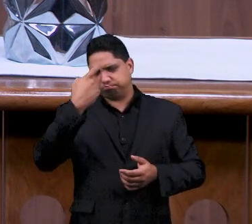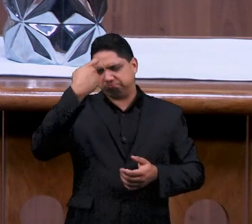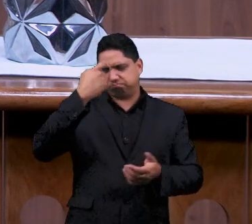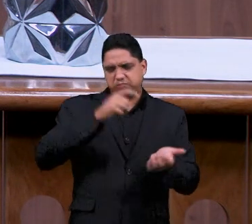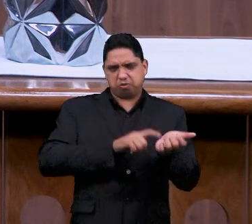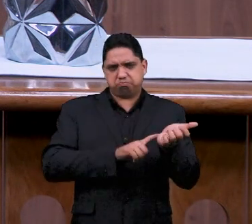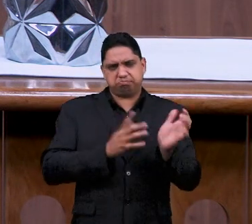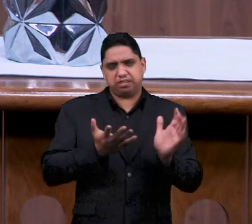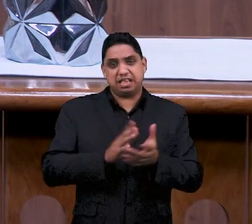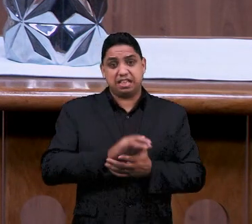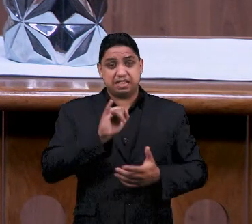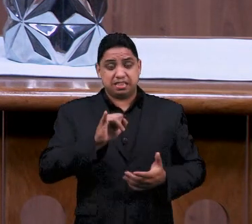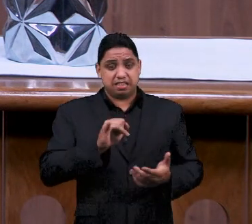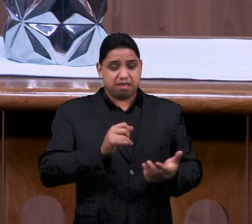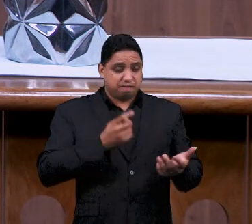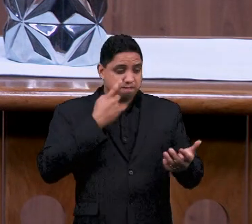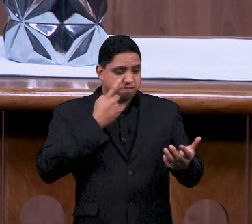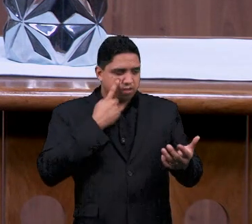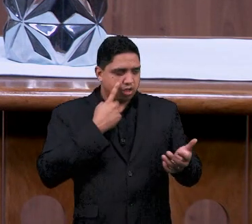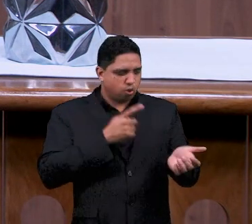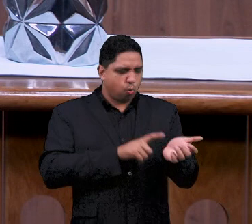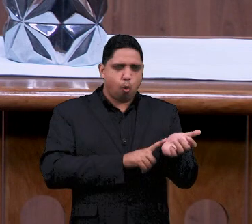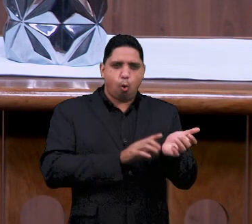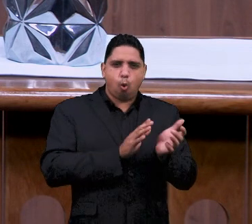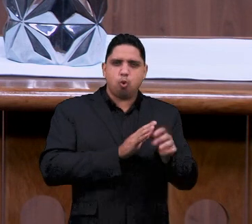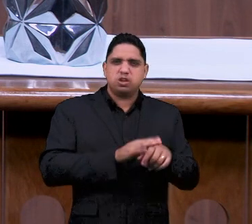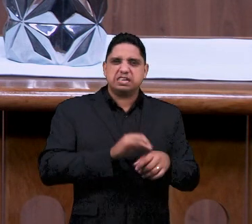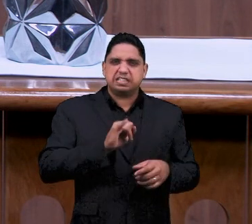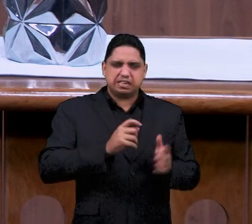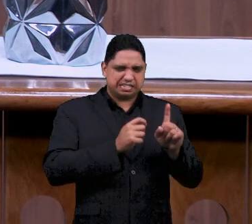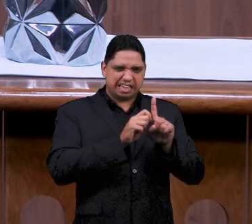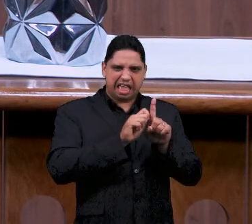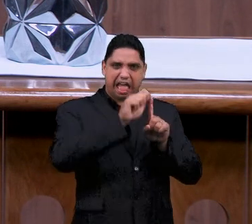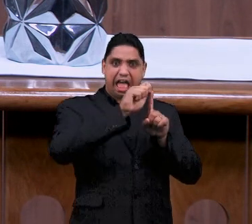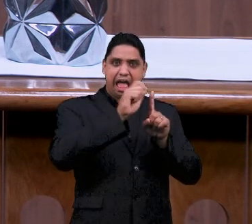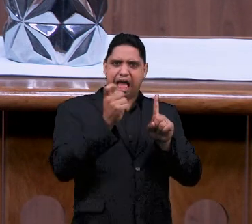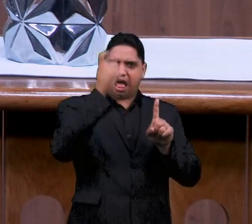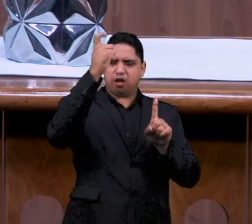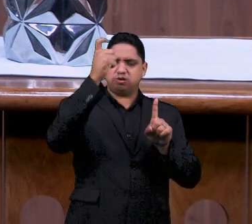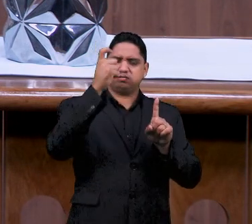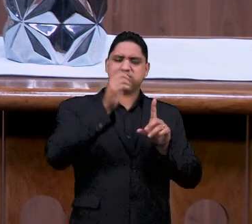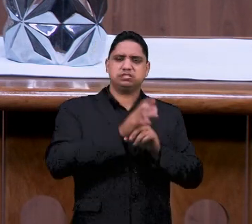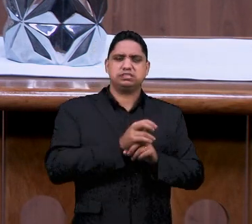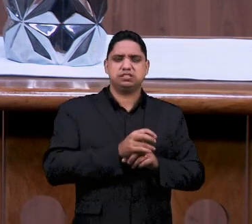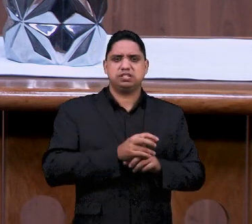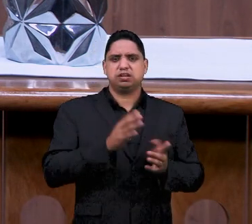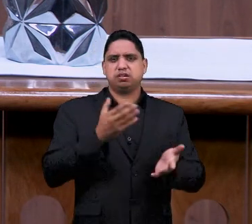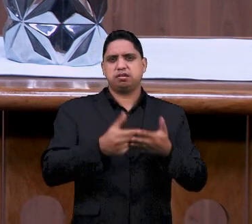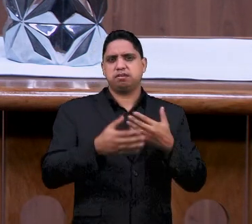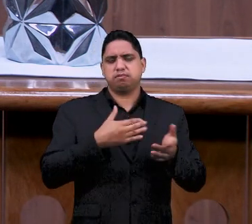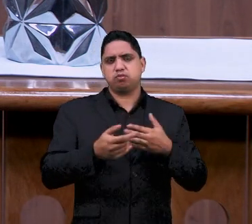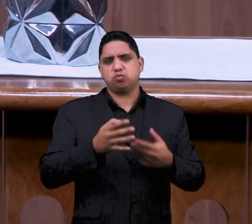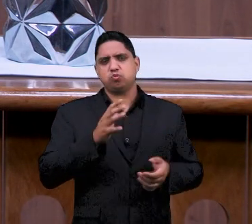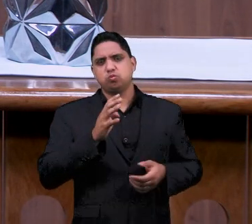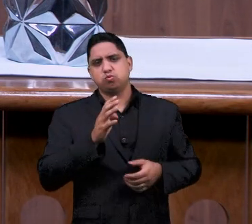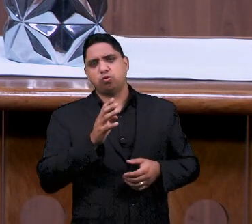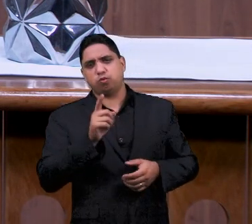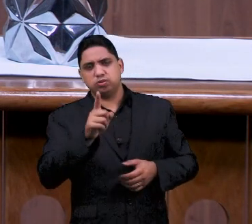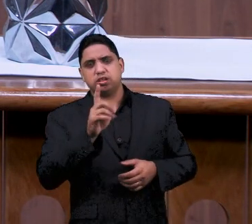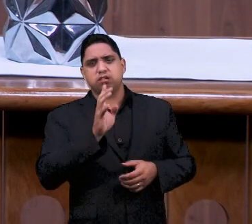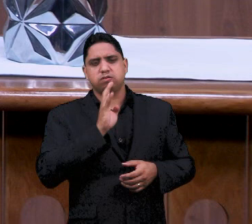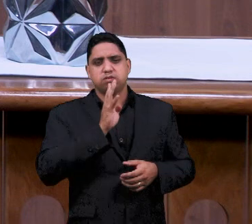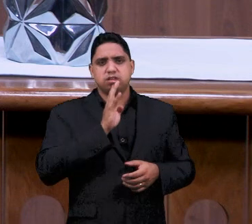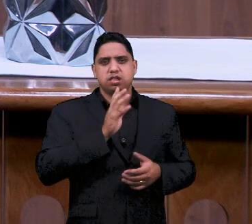l'église, il y a eu une altération importante dans les connaissances que vous avez, un membre de